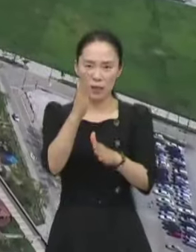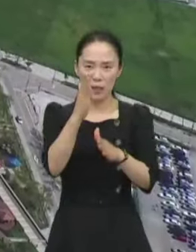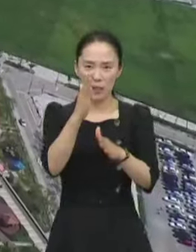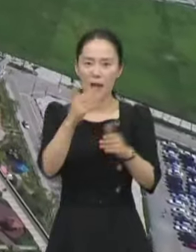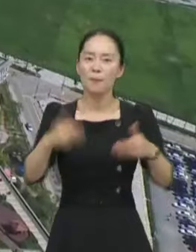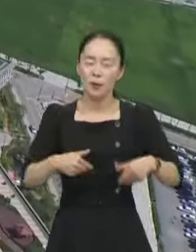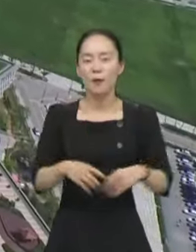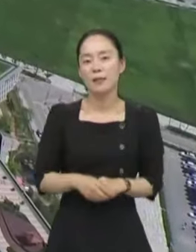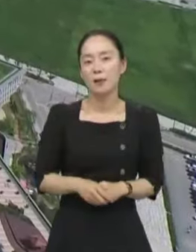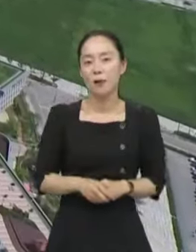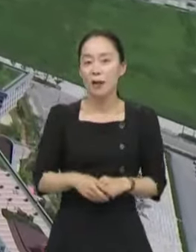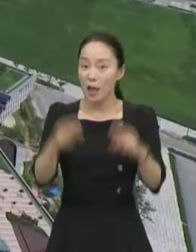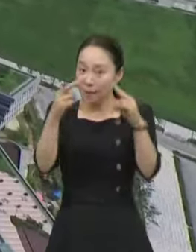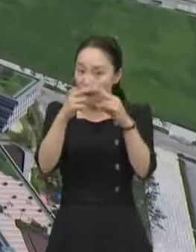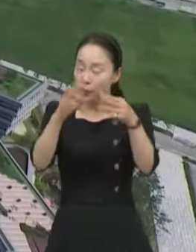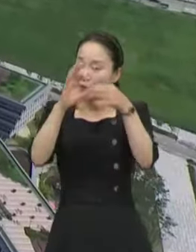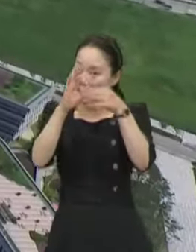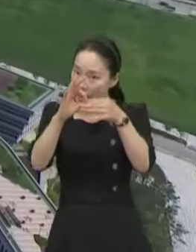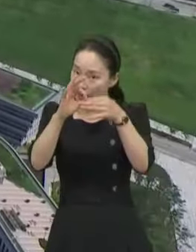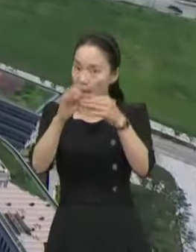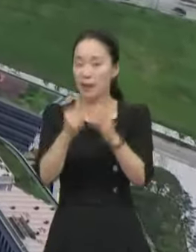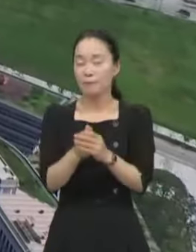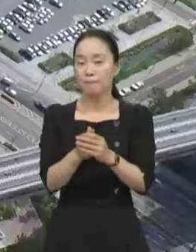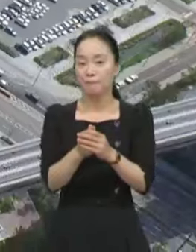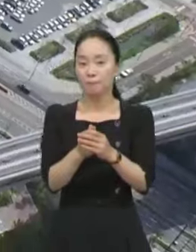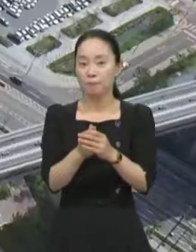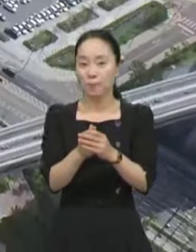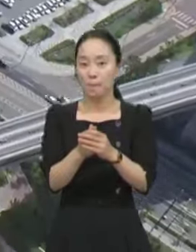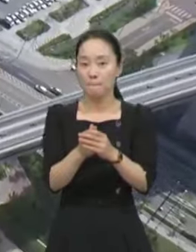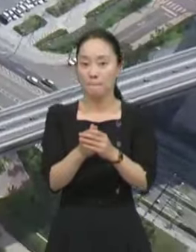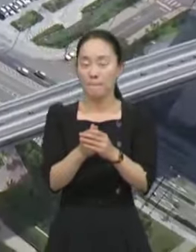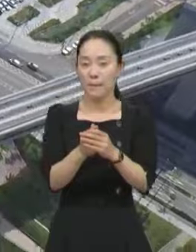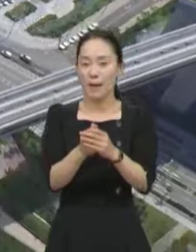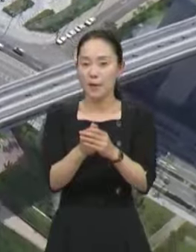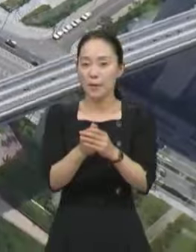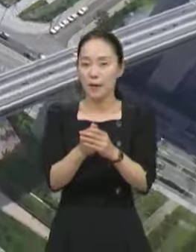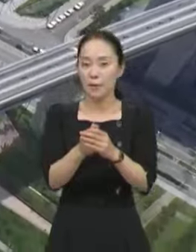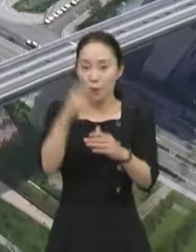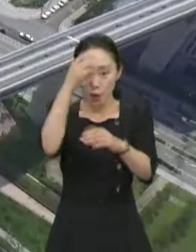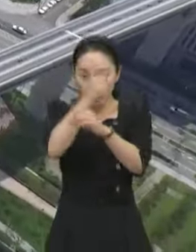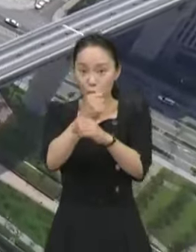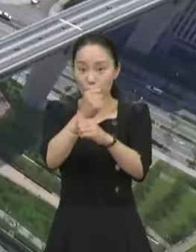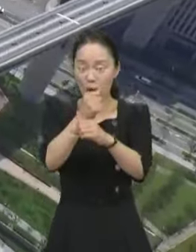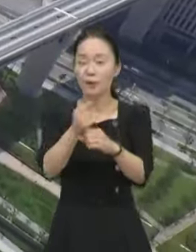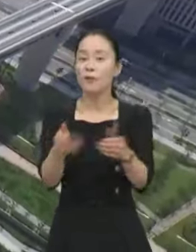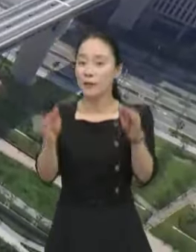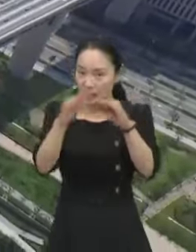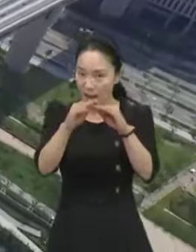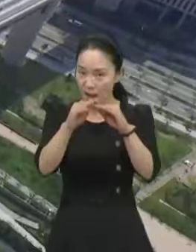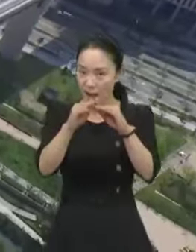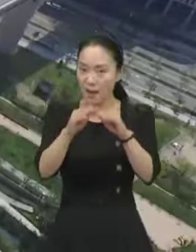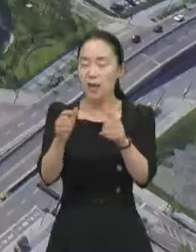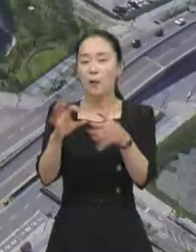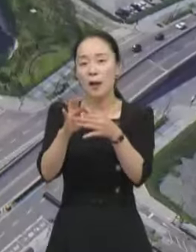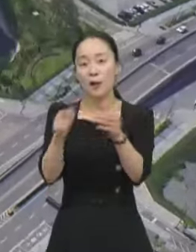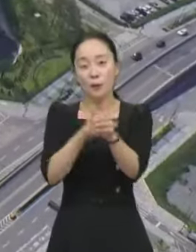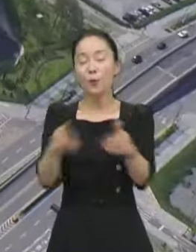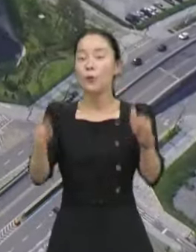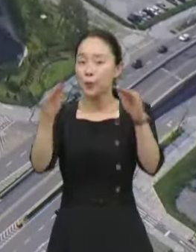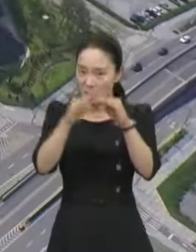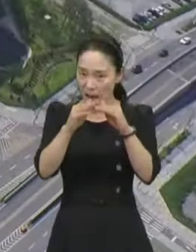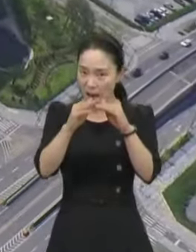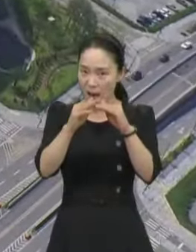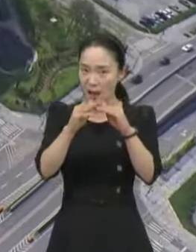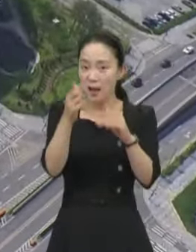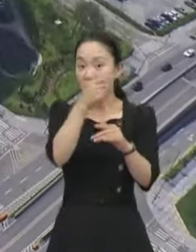이제 반도체와 관련된 의사결정하는 행정기관이 어디 있느냐, 이거 관련된 연구기관이 어디 있느냐, 이거 관련된 교육기관이 어디 있느냐,